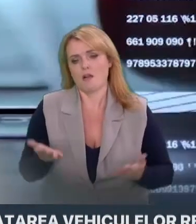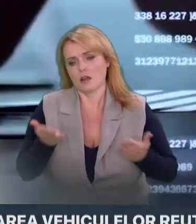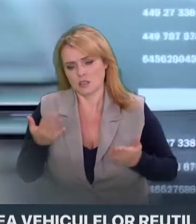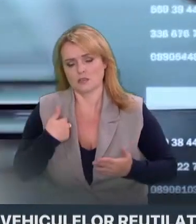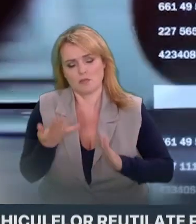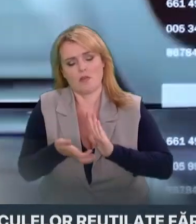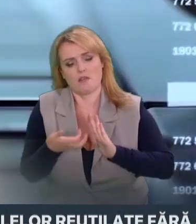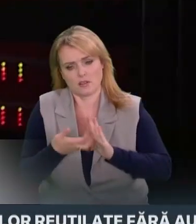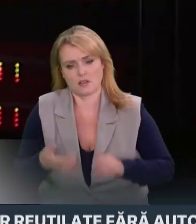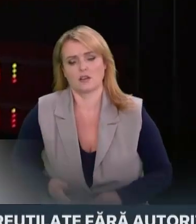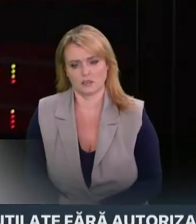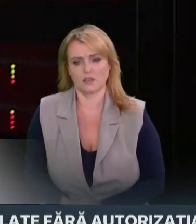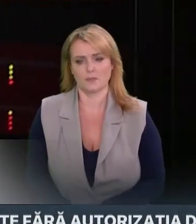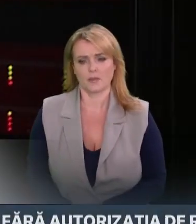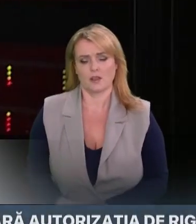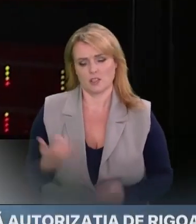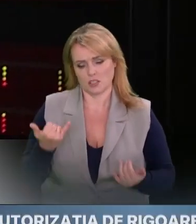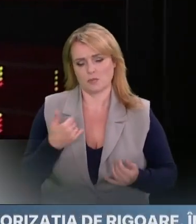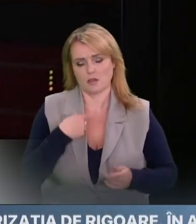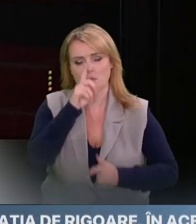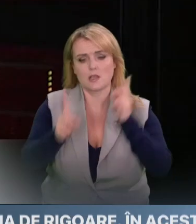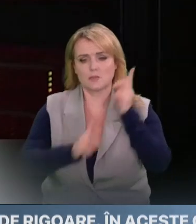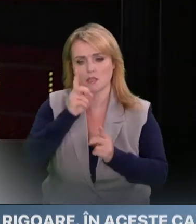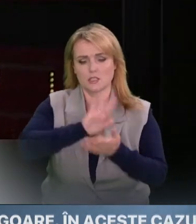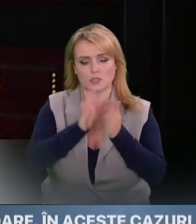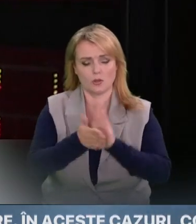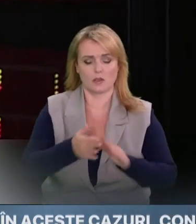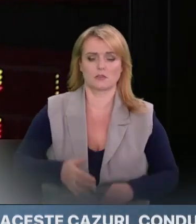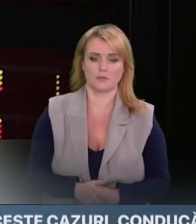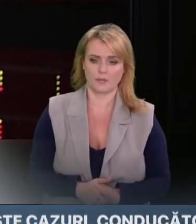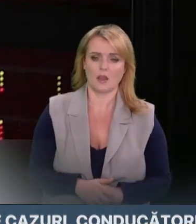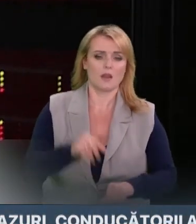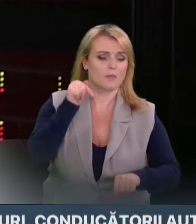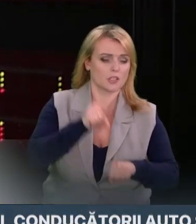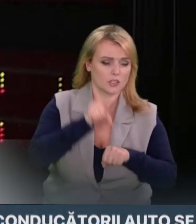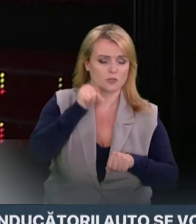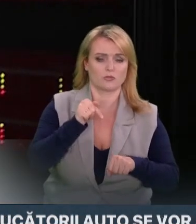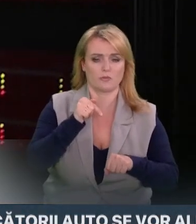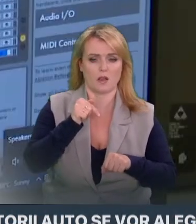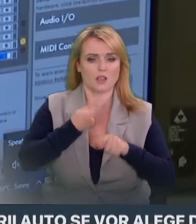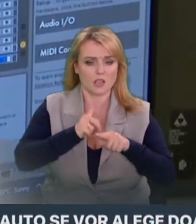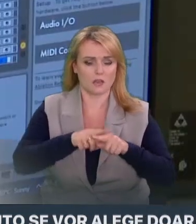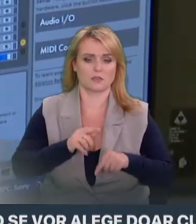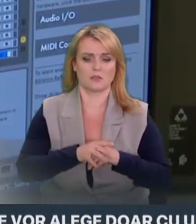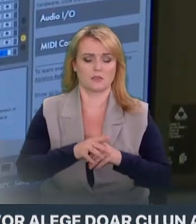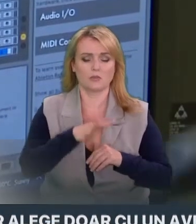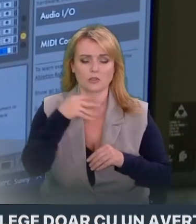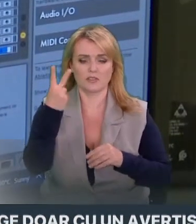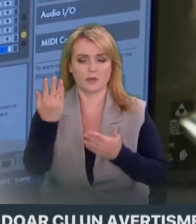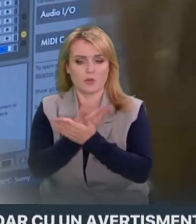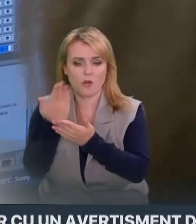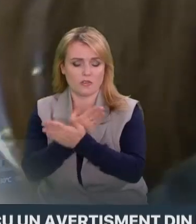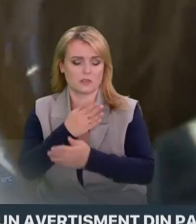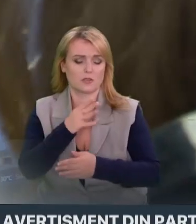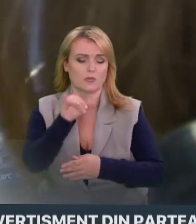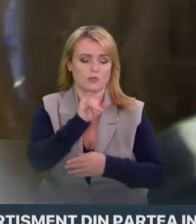cu incidente de securitate, pe care le simțim noi zilnic. În ultimul timp vedem din ce în ce mai multe știri în acest domeniu și ne dăm seama